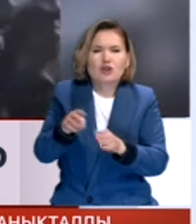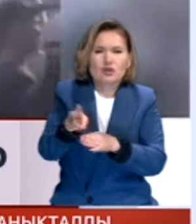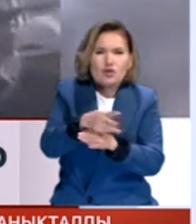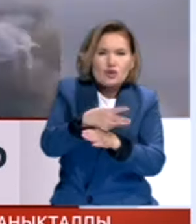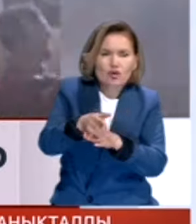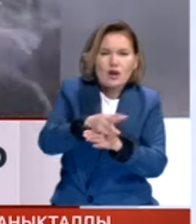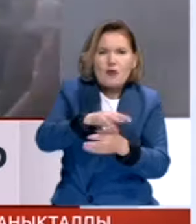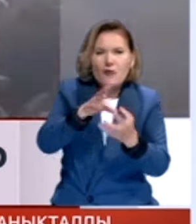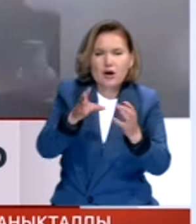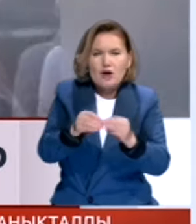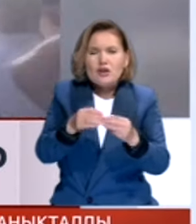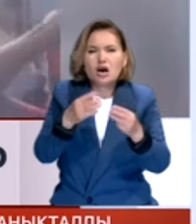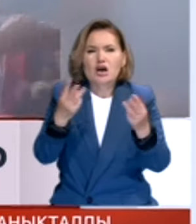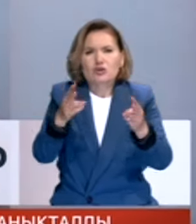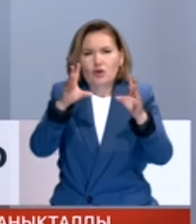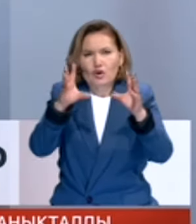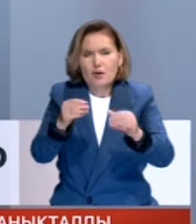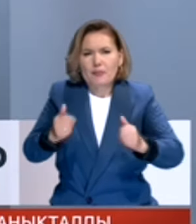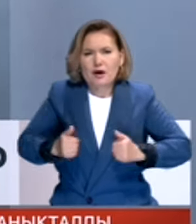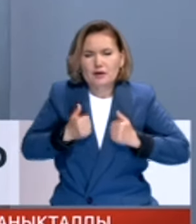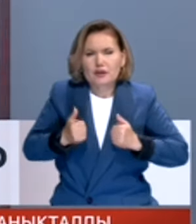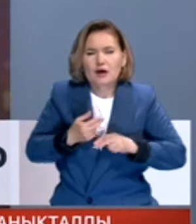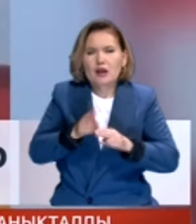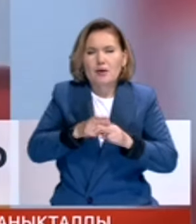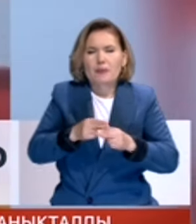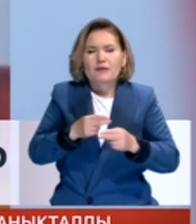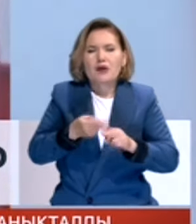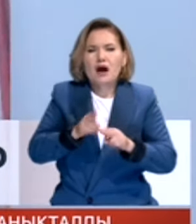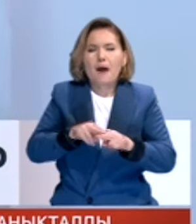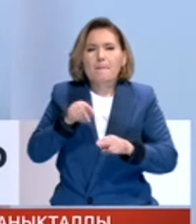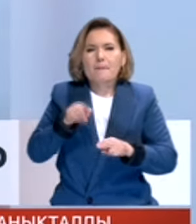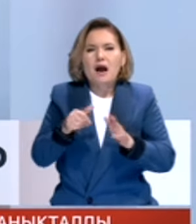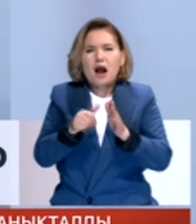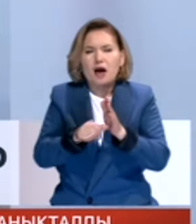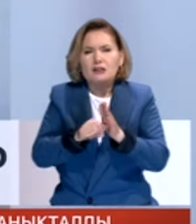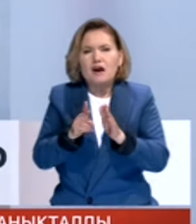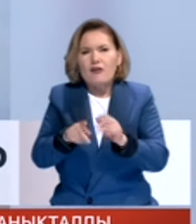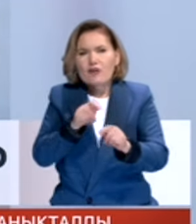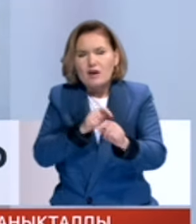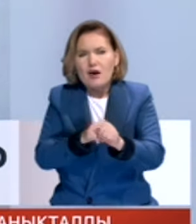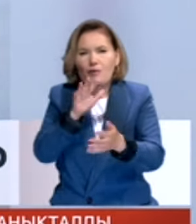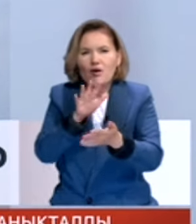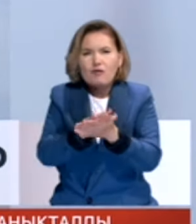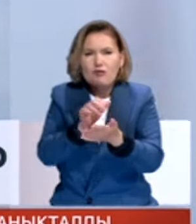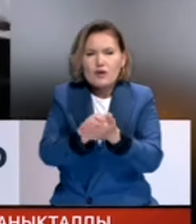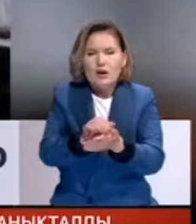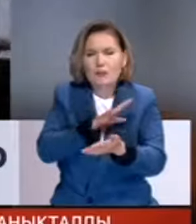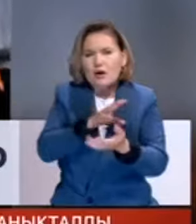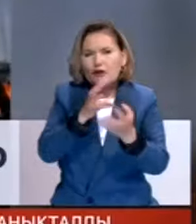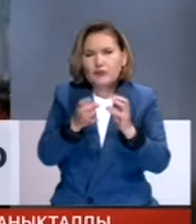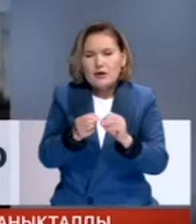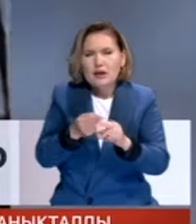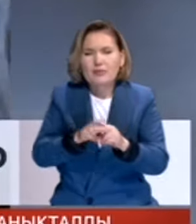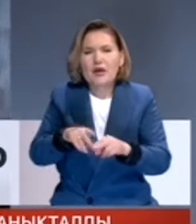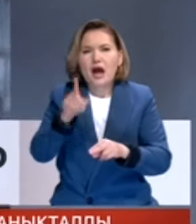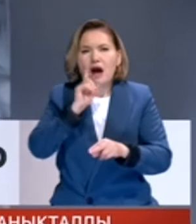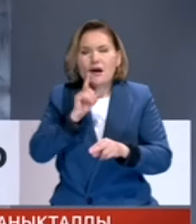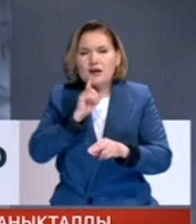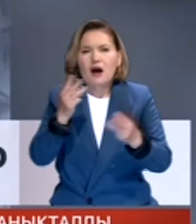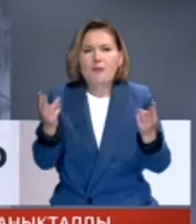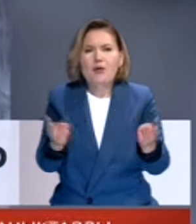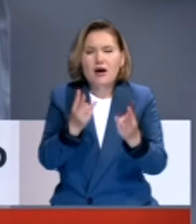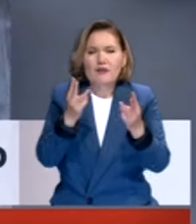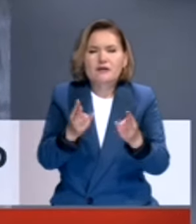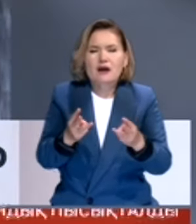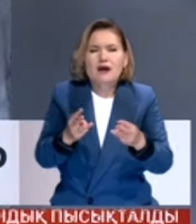Әуеден бірнеше рет су төгілді. Өрт алдын ала 1600 шаршы метр алаңда оқшауланды. Ал әзірге қызыл